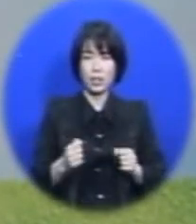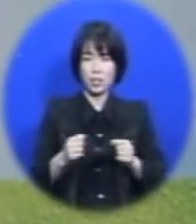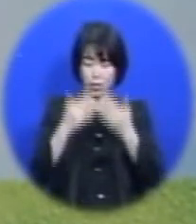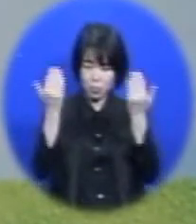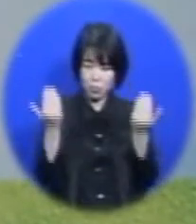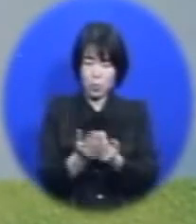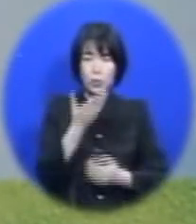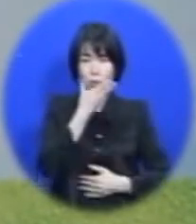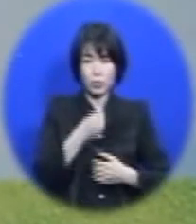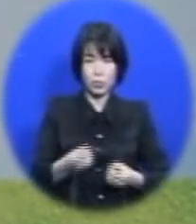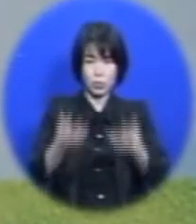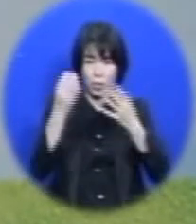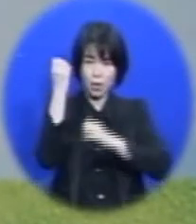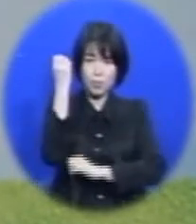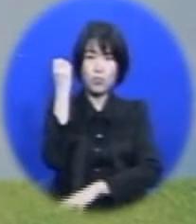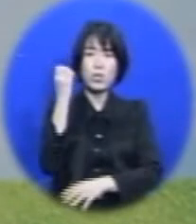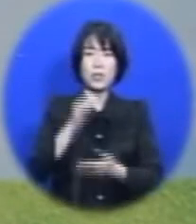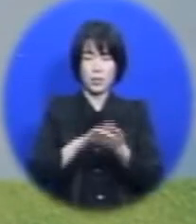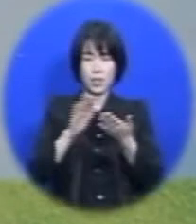축복의 뿌리입니다.